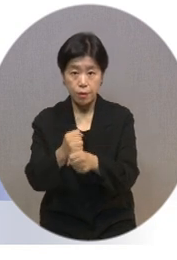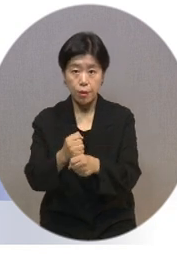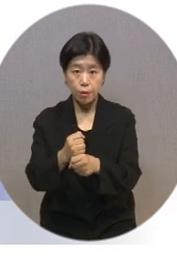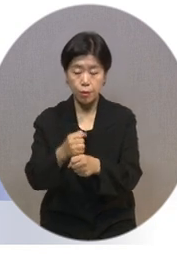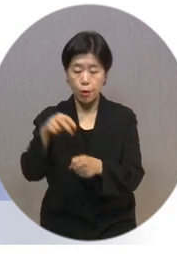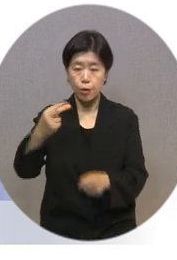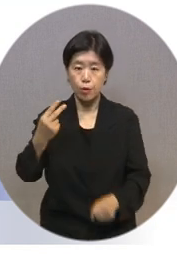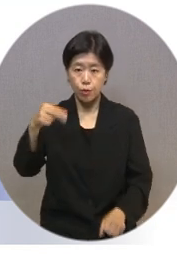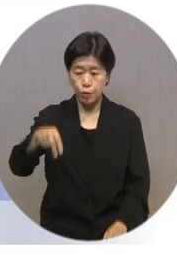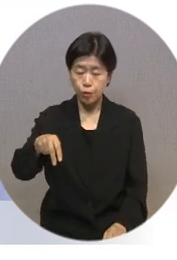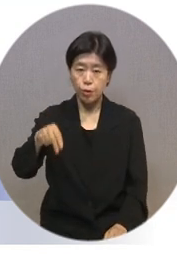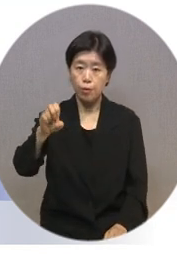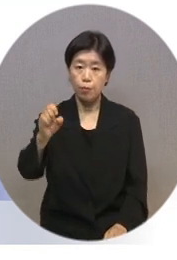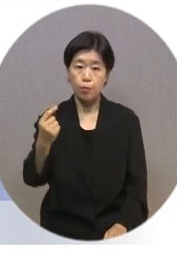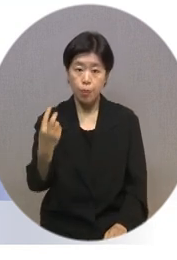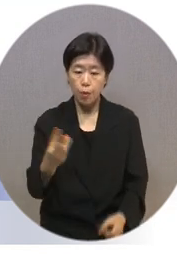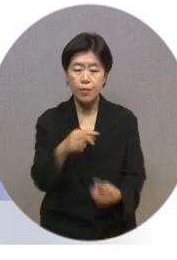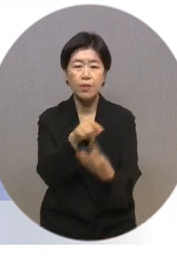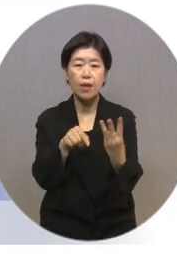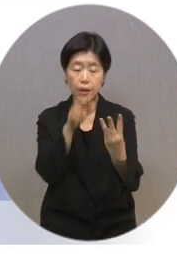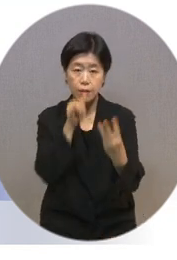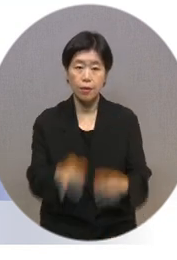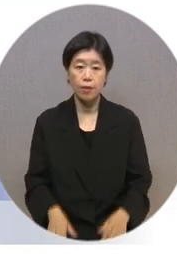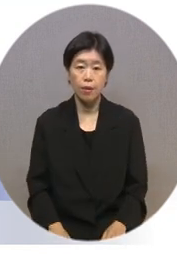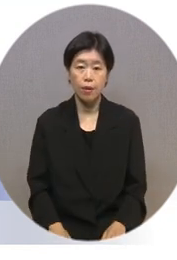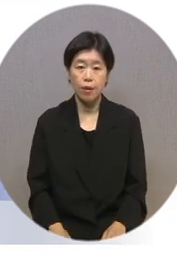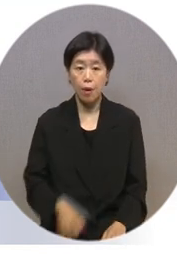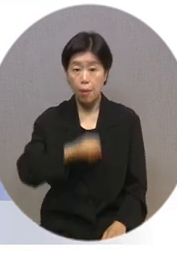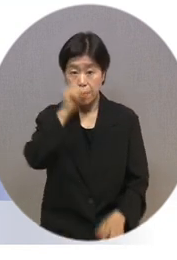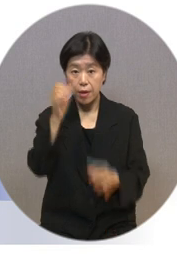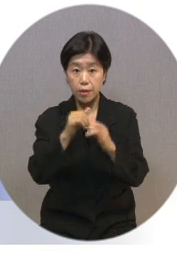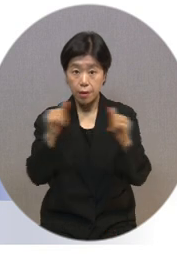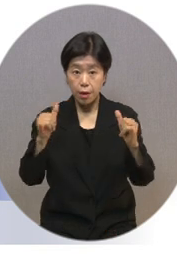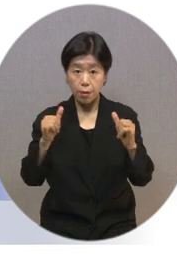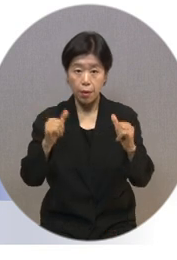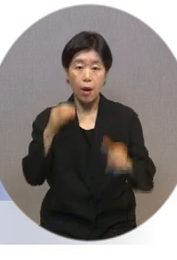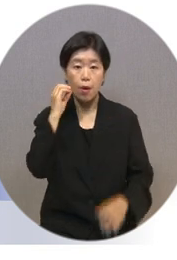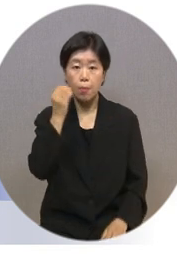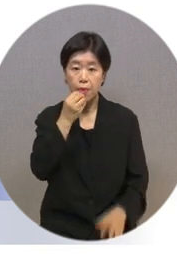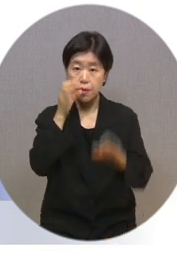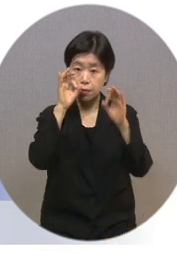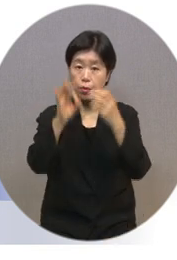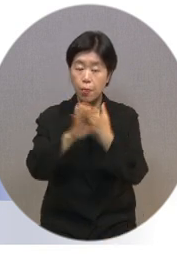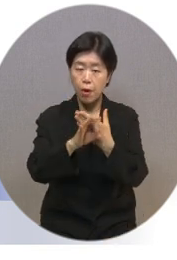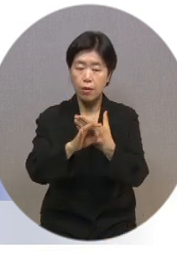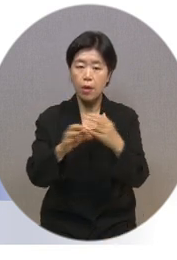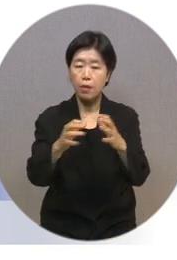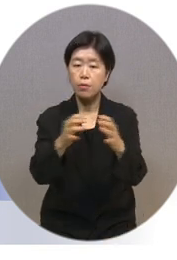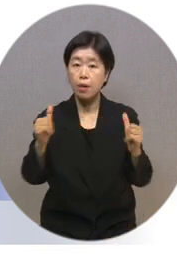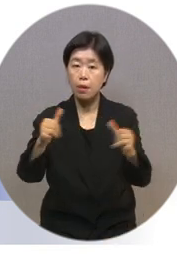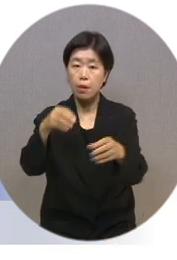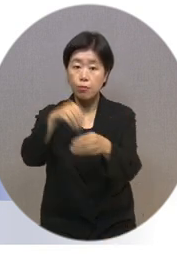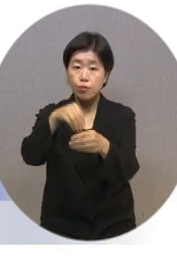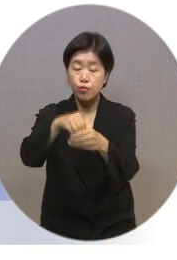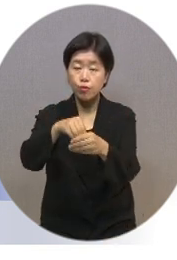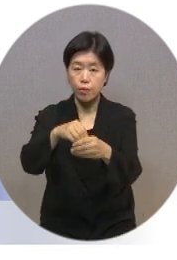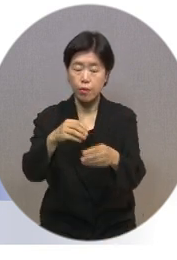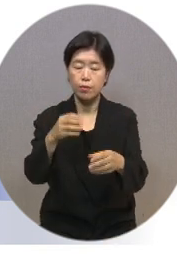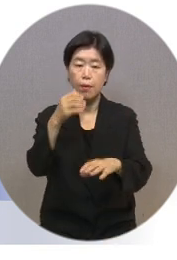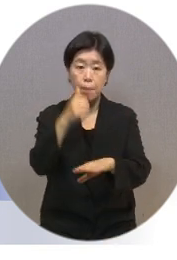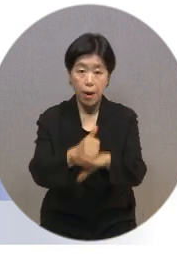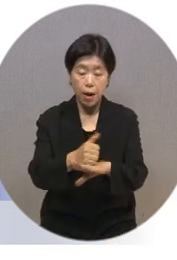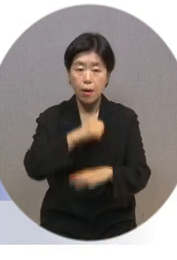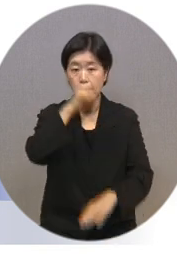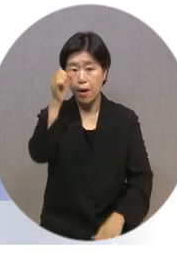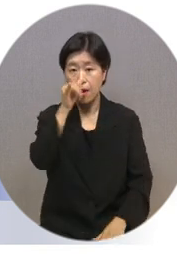3개 분야입니다. 수상작은 국민 생각함 홈페이지를 통한 국민 투표 결과를 반영해 선정되며